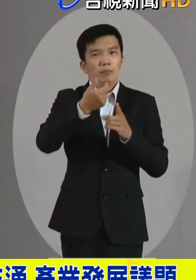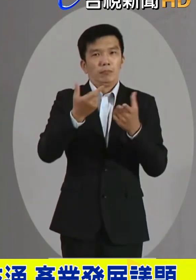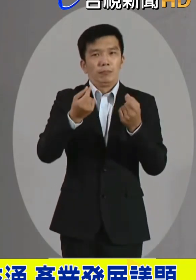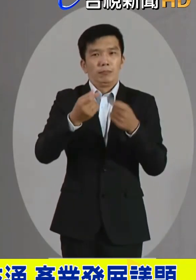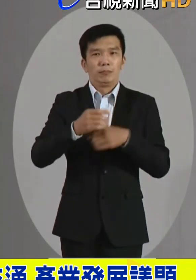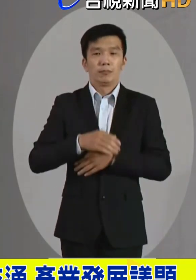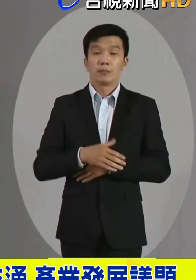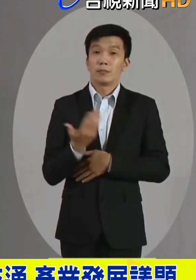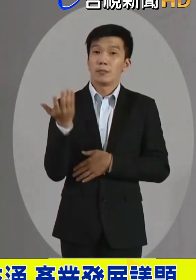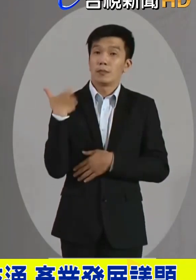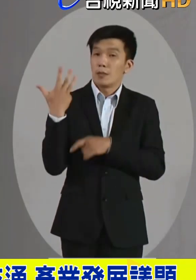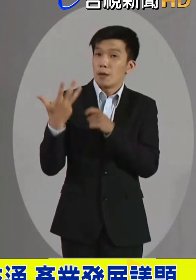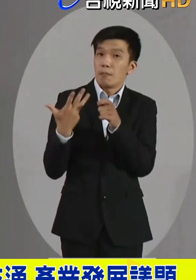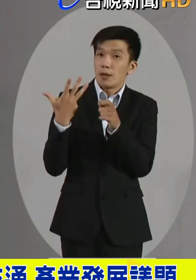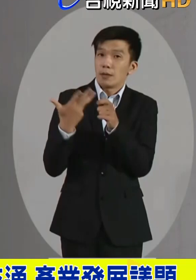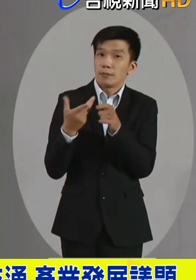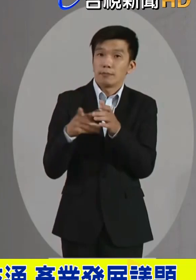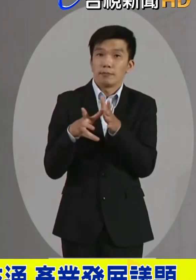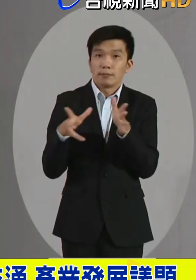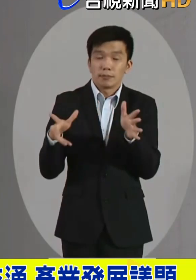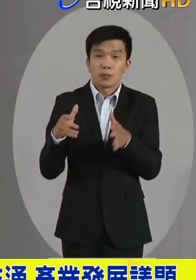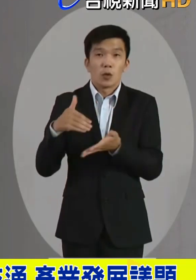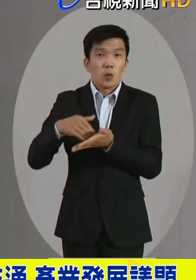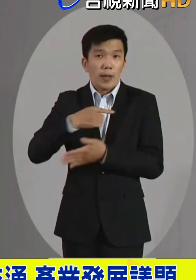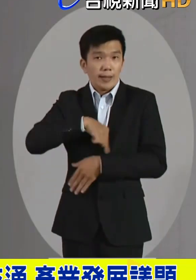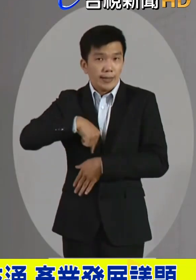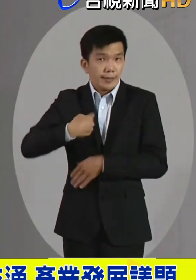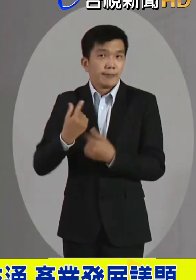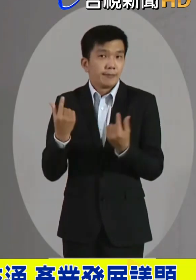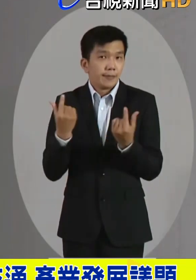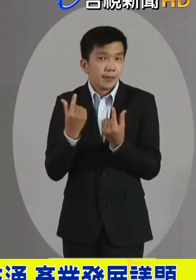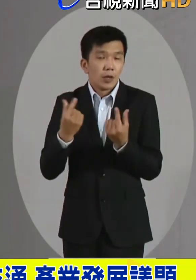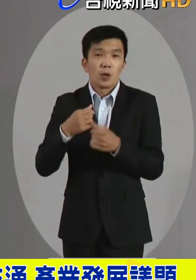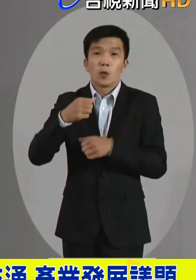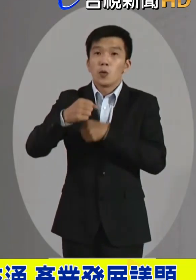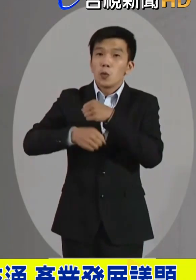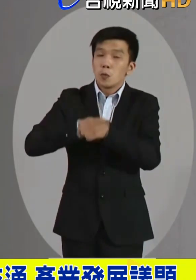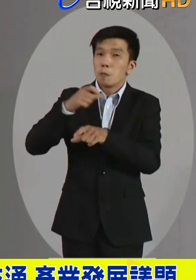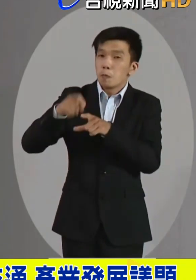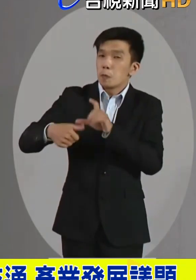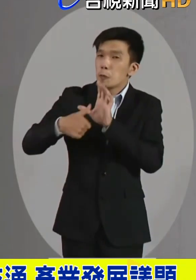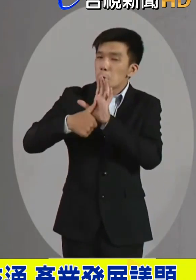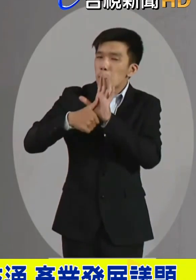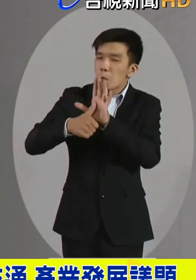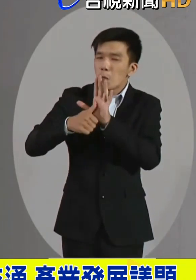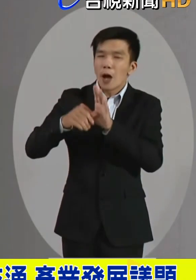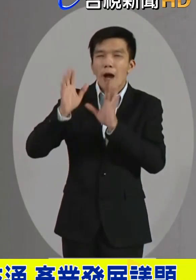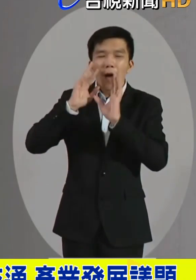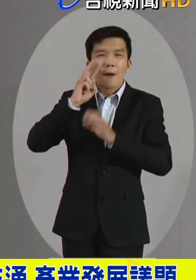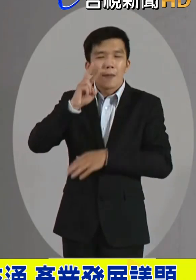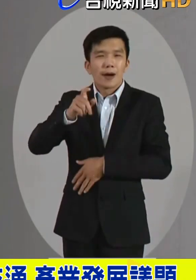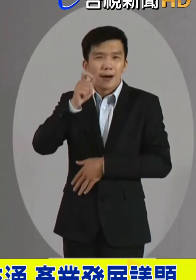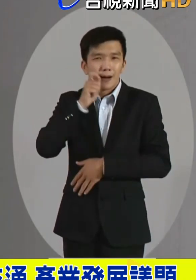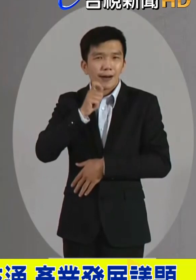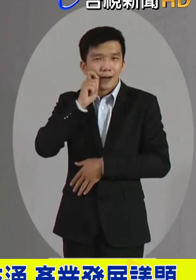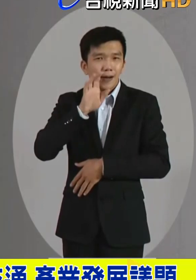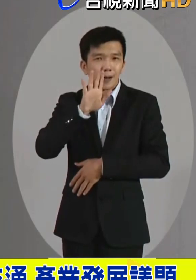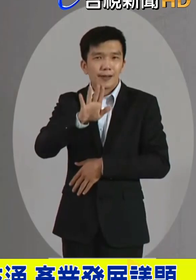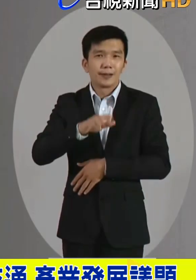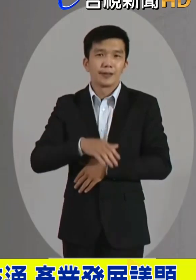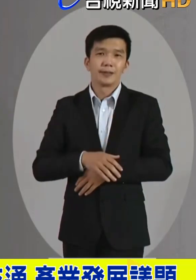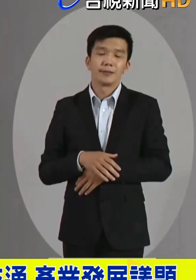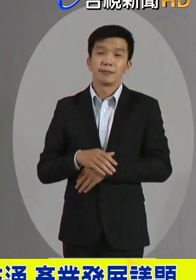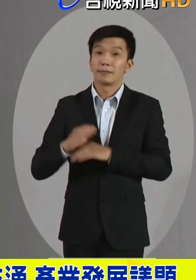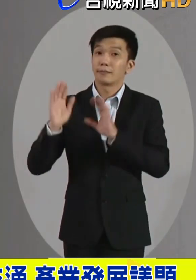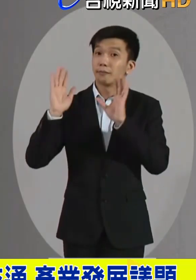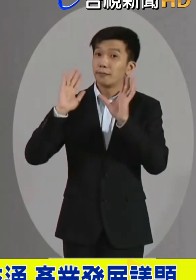软体、硬体，软体的部分包含一些活动品牌，很多孩子都很喜欢。随着孩子一起